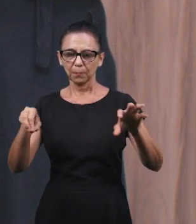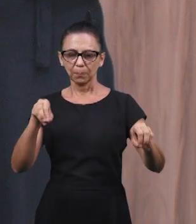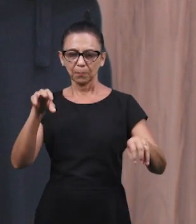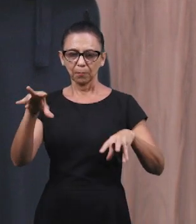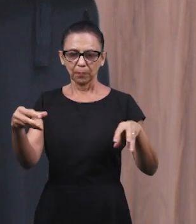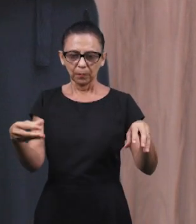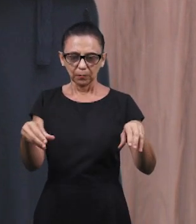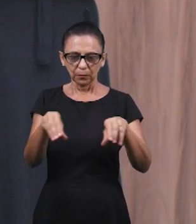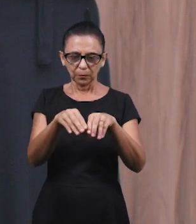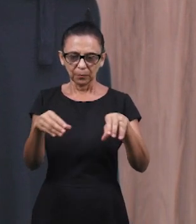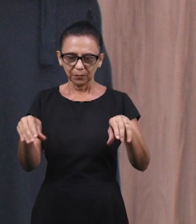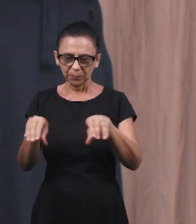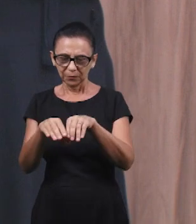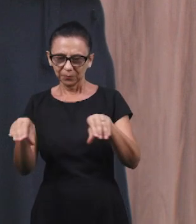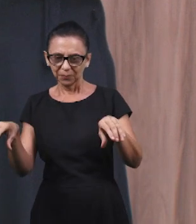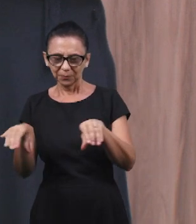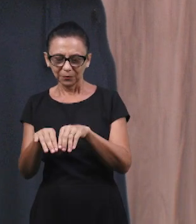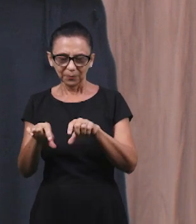adultes